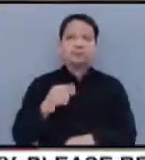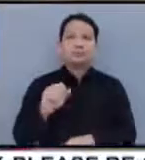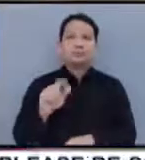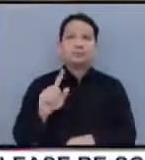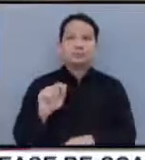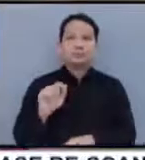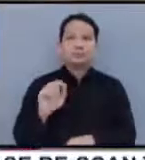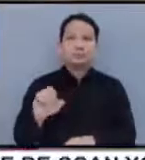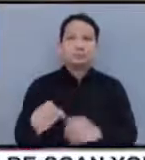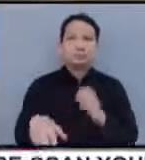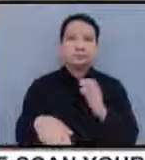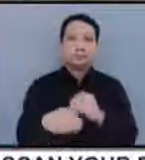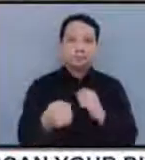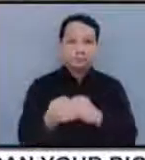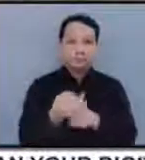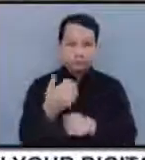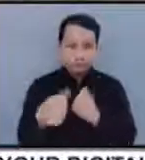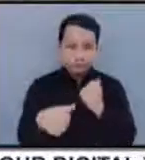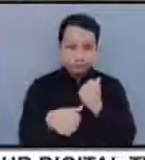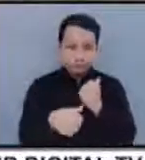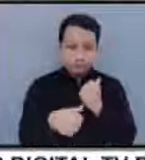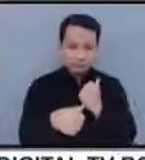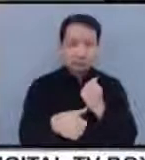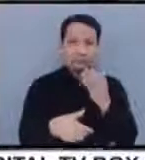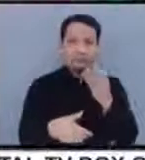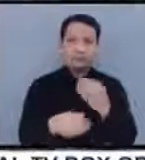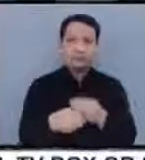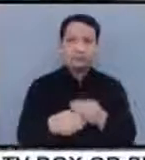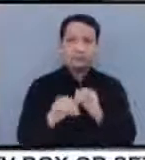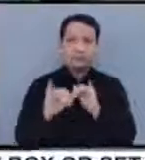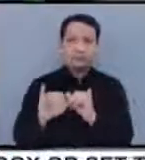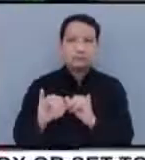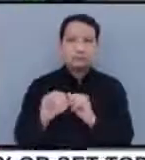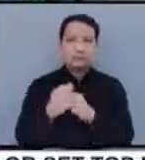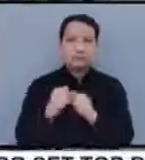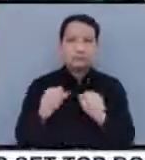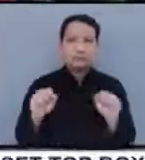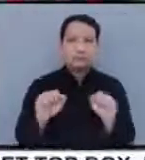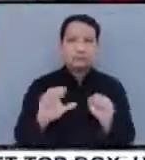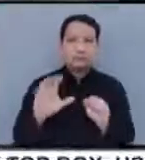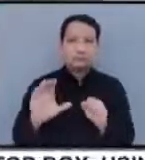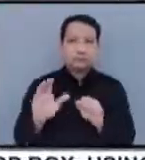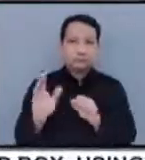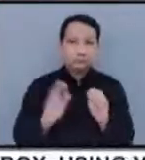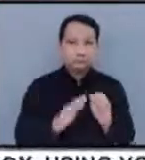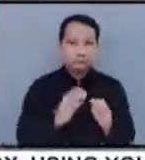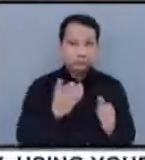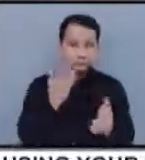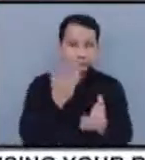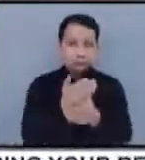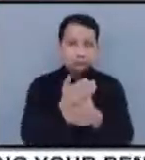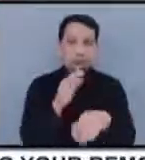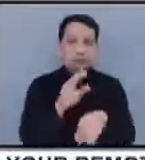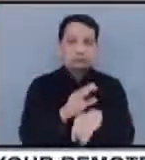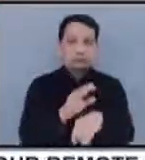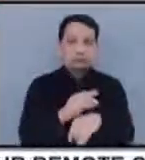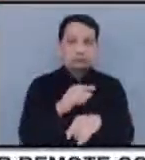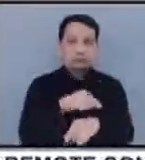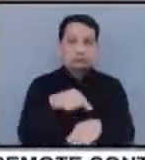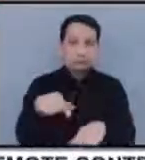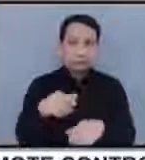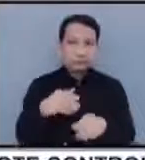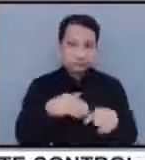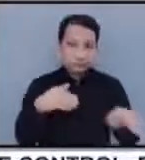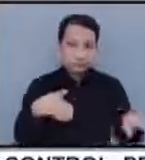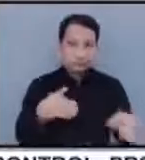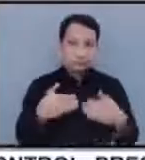mayroong mangailangan ng assistance at para na rin panatilihin ang seguridad ng mga namamanata. Sa lagay naman ng trapiko, maluwag pa at tuloy-tuloy